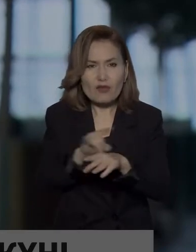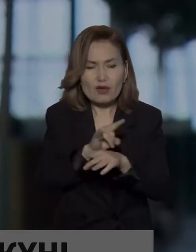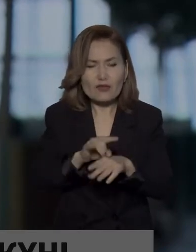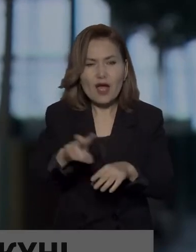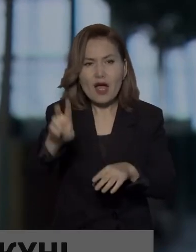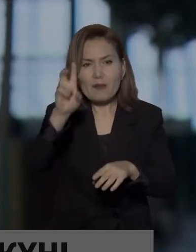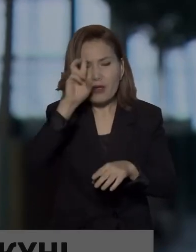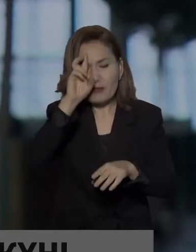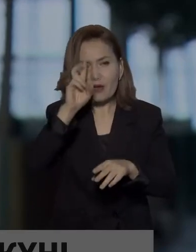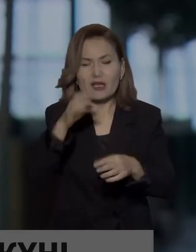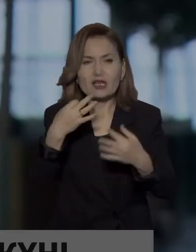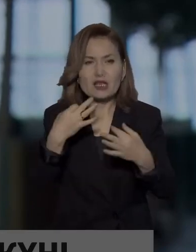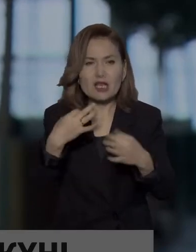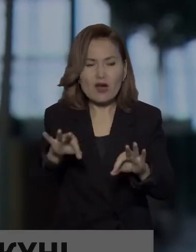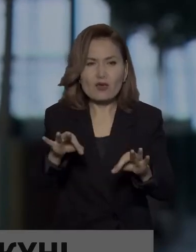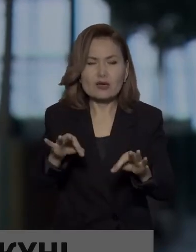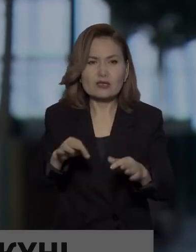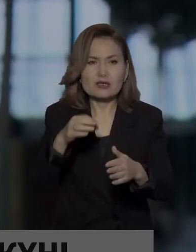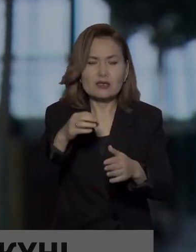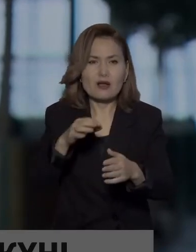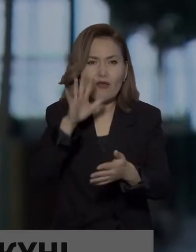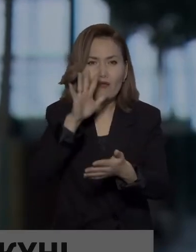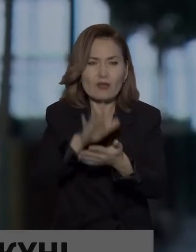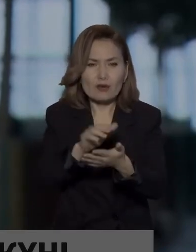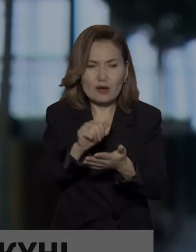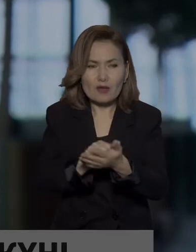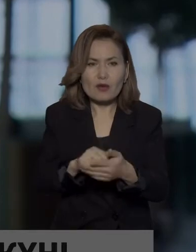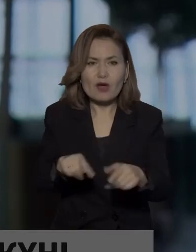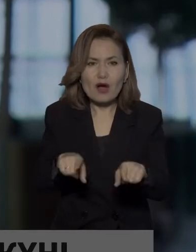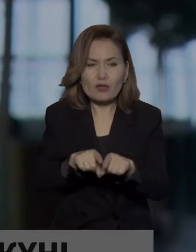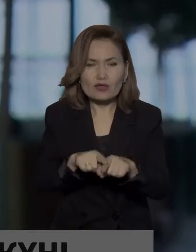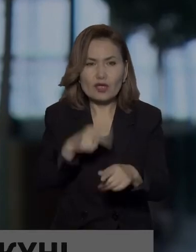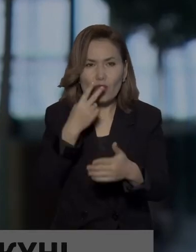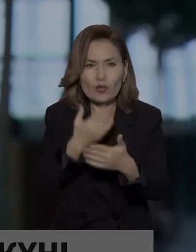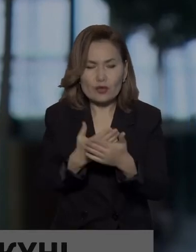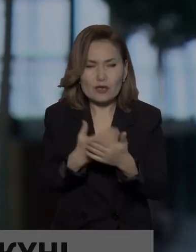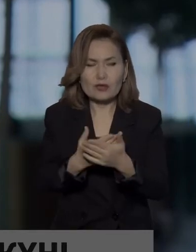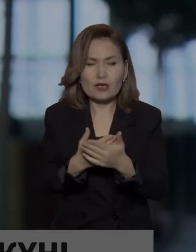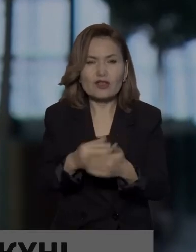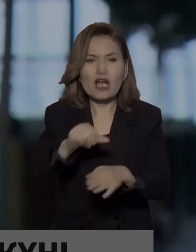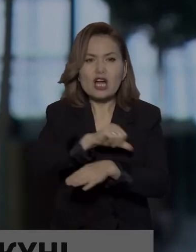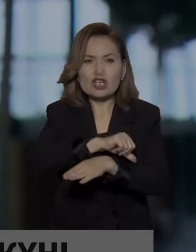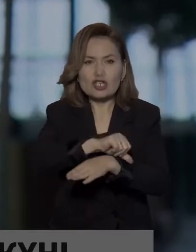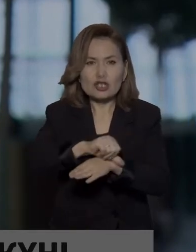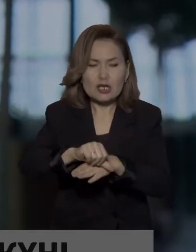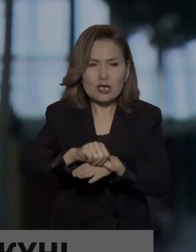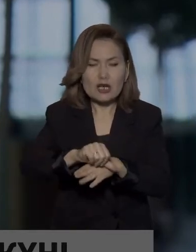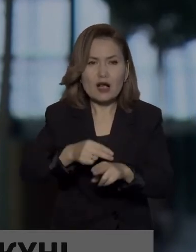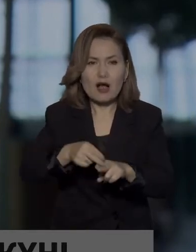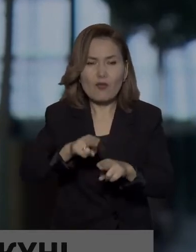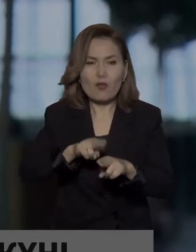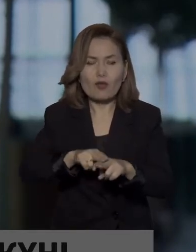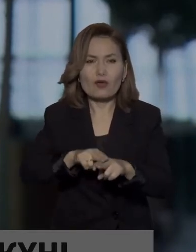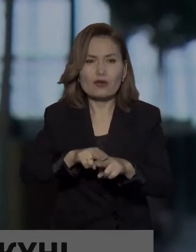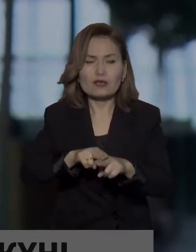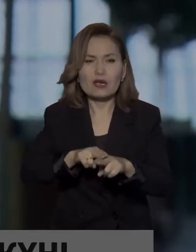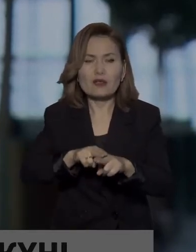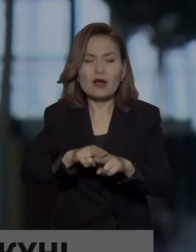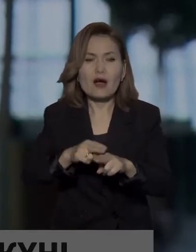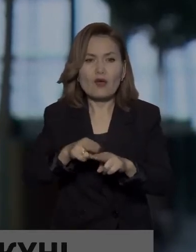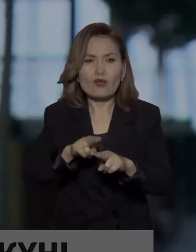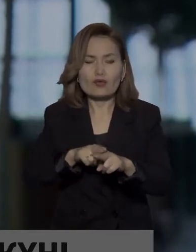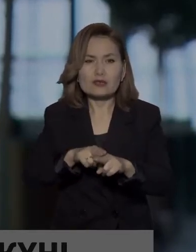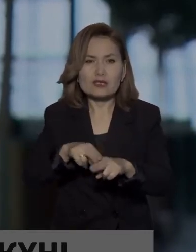қол сұғуға іс-әрекеттерінің өзгергендігін көрсетті. Олар шекараның сыртынан оқ атып келмей, ішімізге